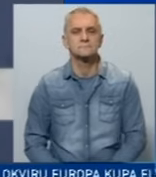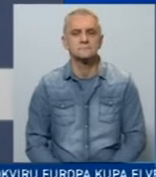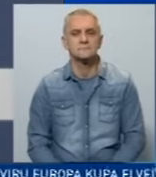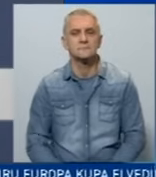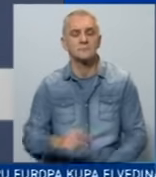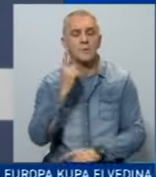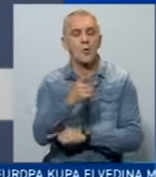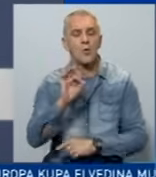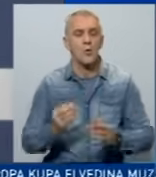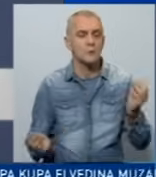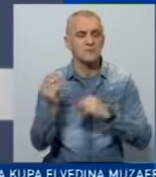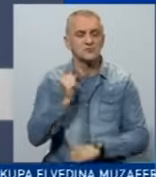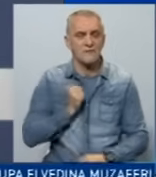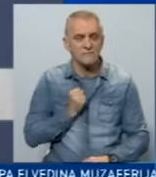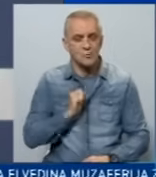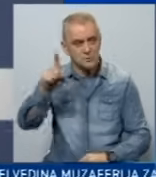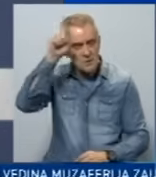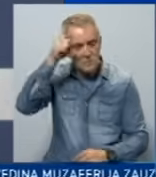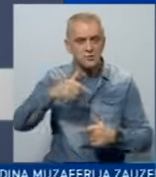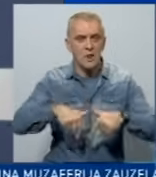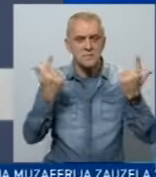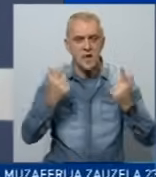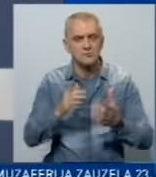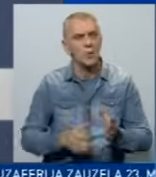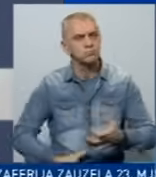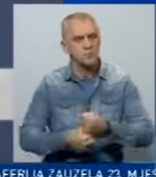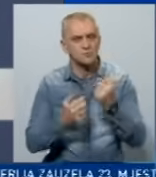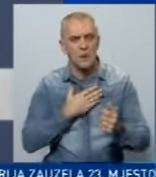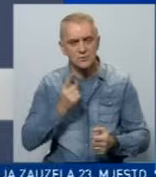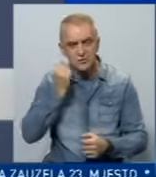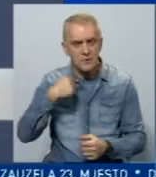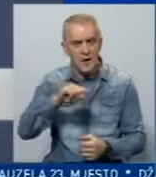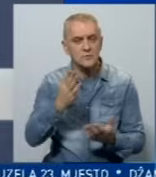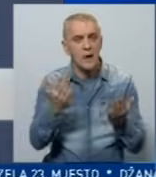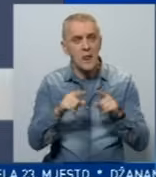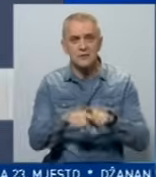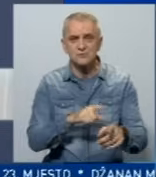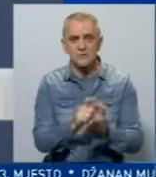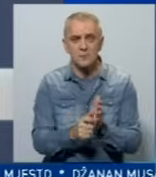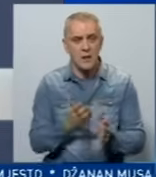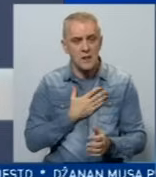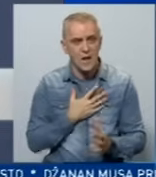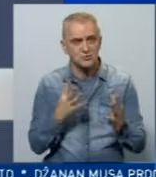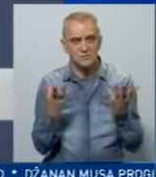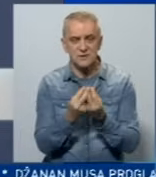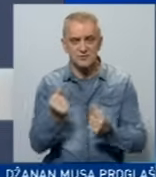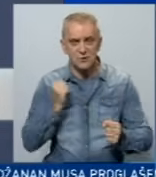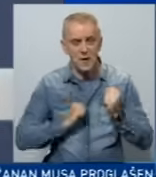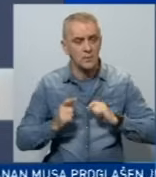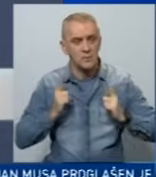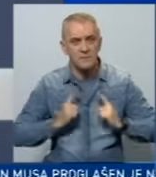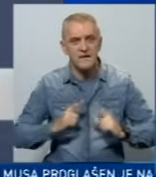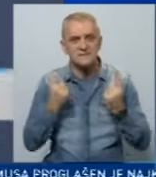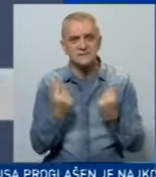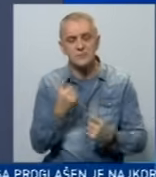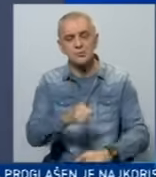Odluka o povećanju vojnih trupa Njemačke jasan je odraz podrške našem narodu, ali istovremeno i našim zajedničkim naporima za mir,